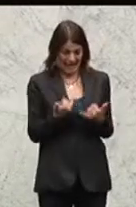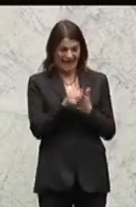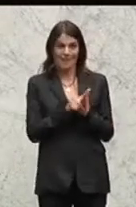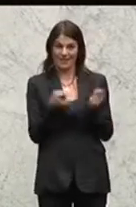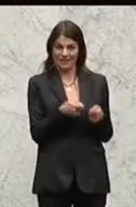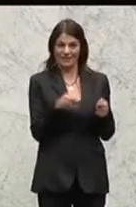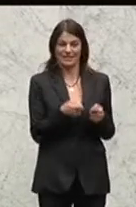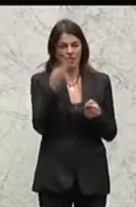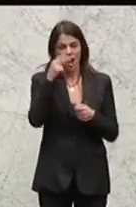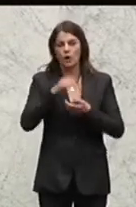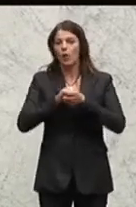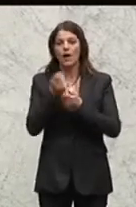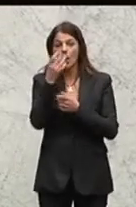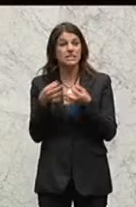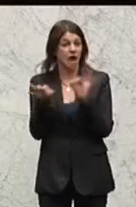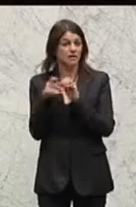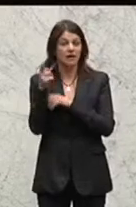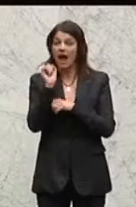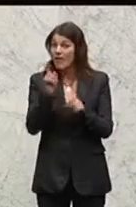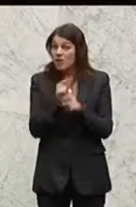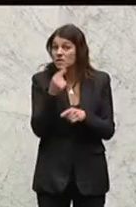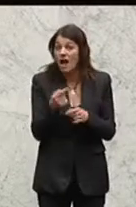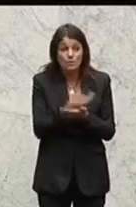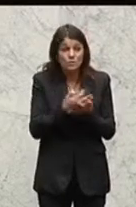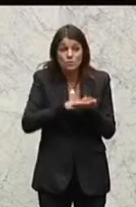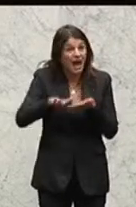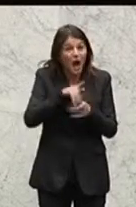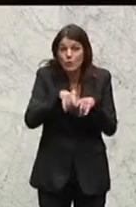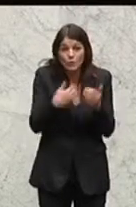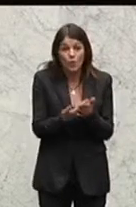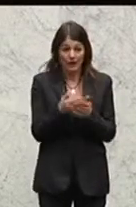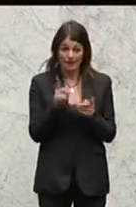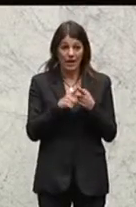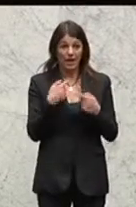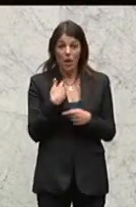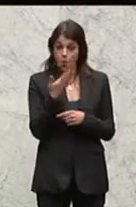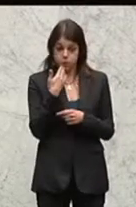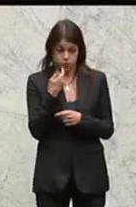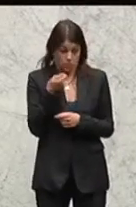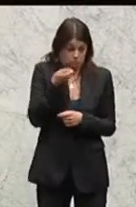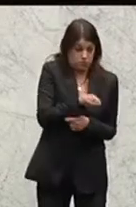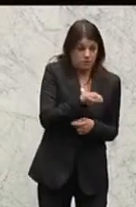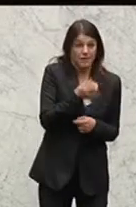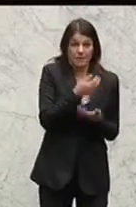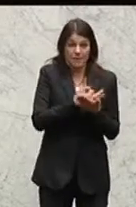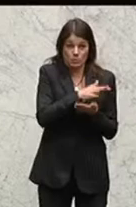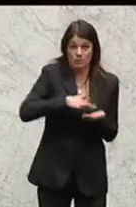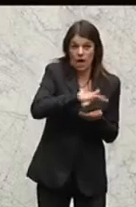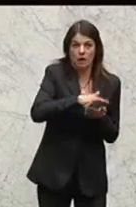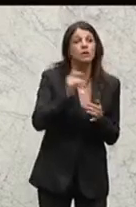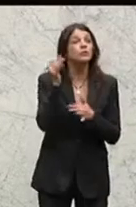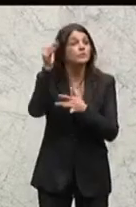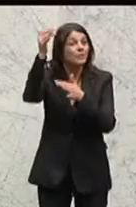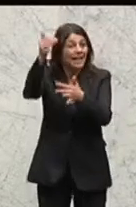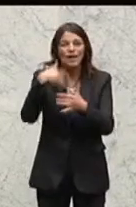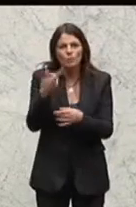Kollege Rosenkranz kann Ihnen das bestätigen, das ist im Bildungsbereich doch genau das Gleiche. Jeden Euro, den wir nicht im Bildungsbereich ausgeben, haben wir